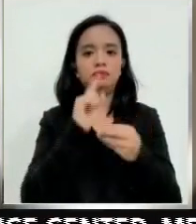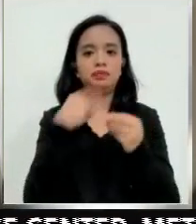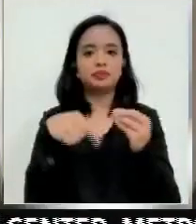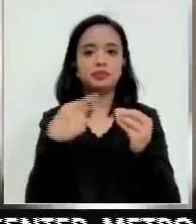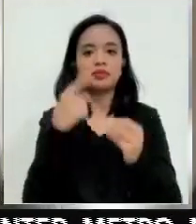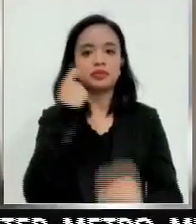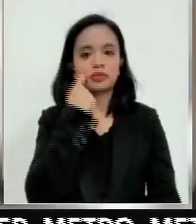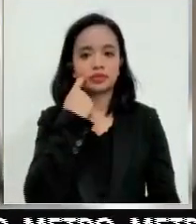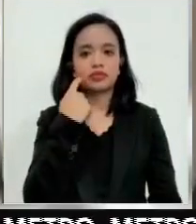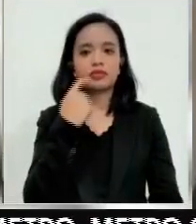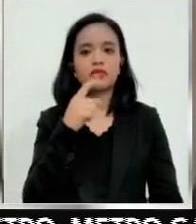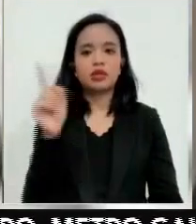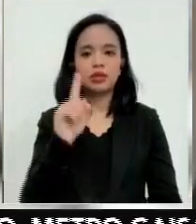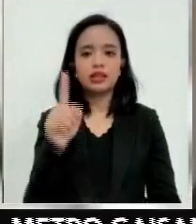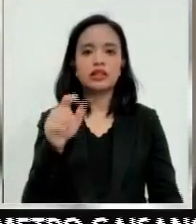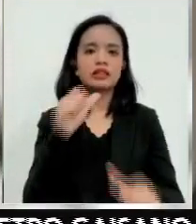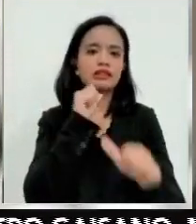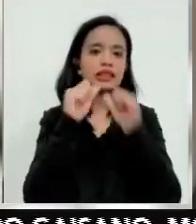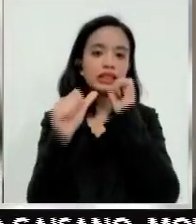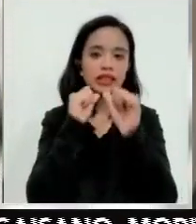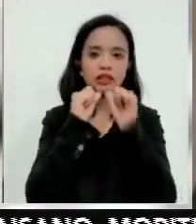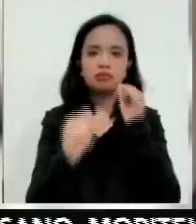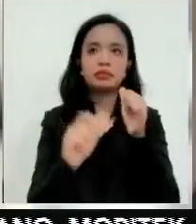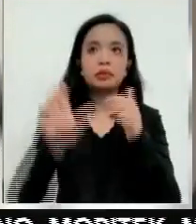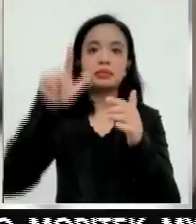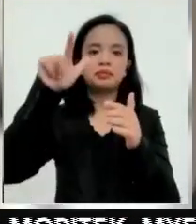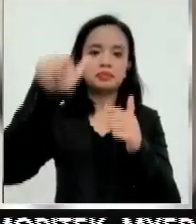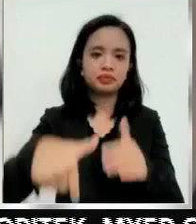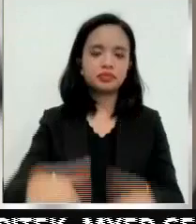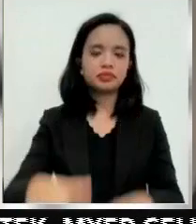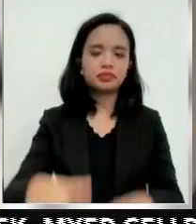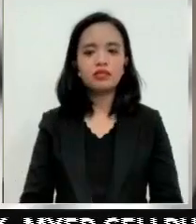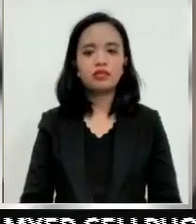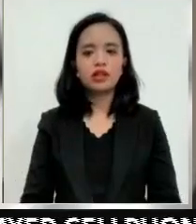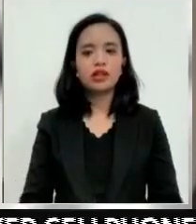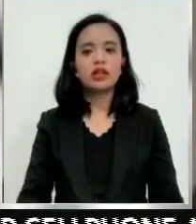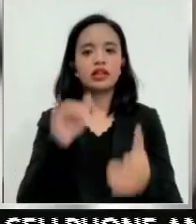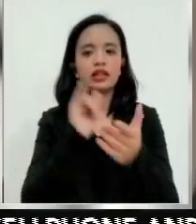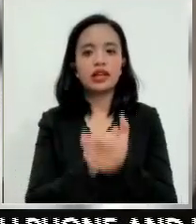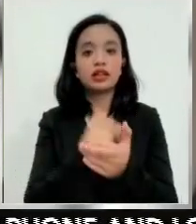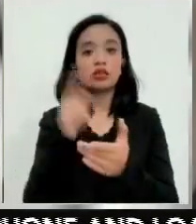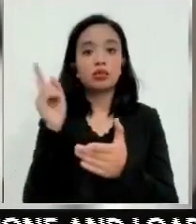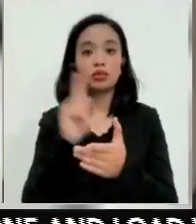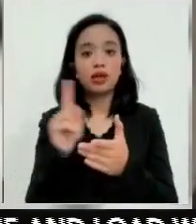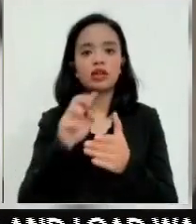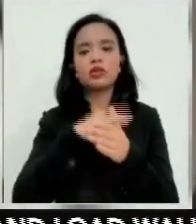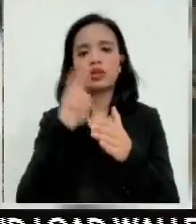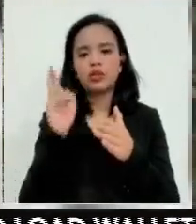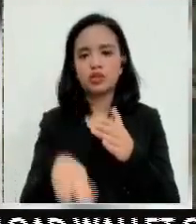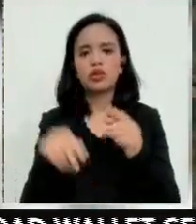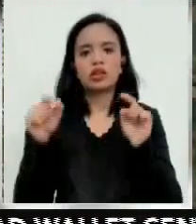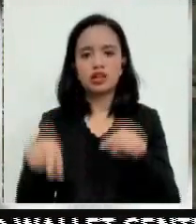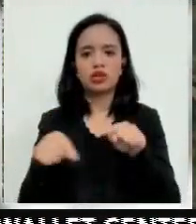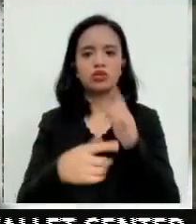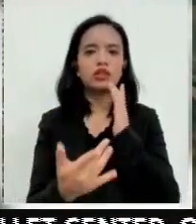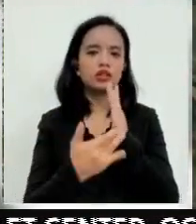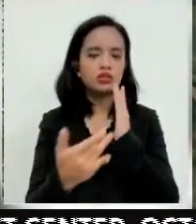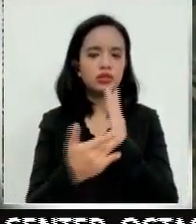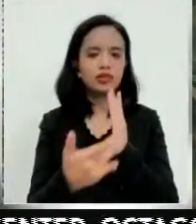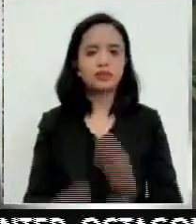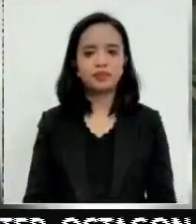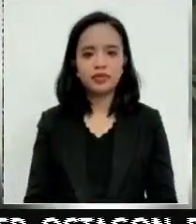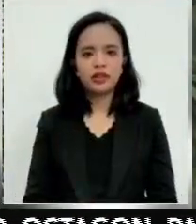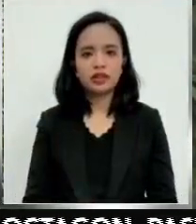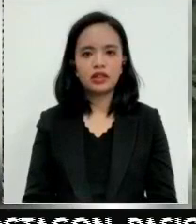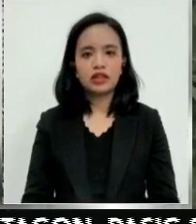which he denied Later on apparently that was a product of this particular technologies internal memo lang